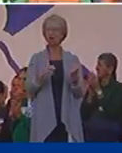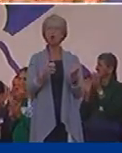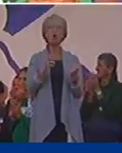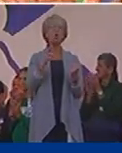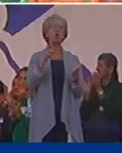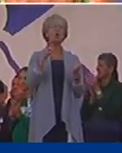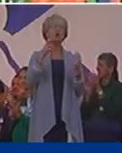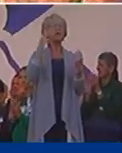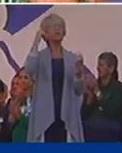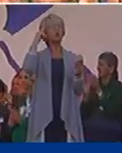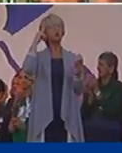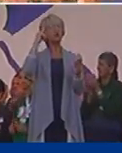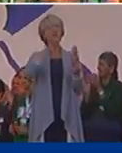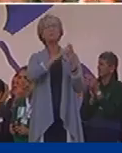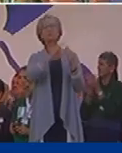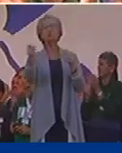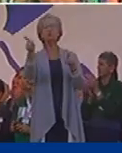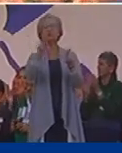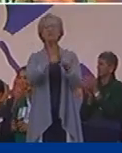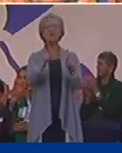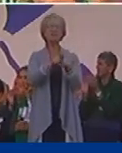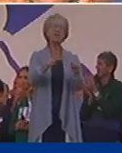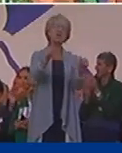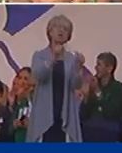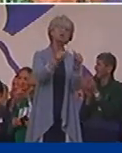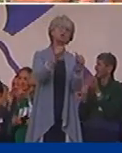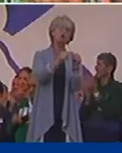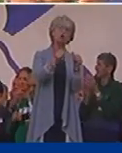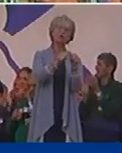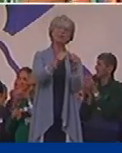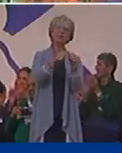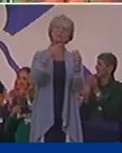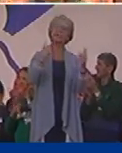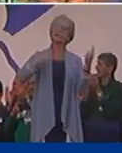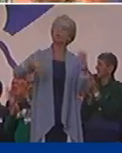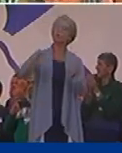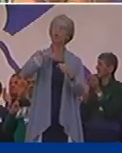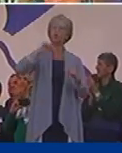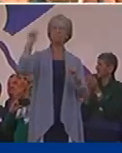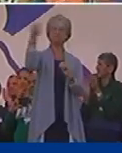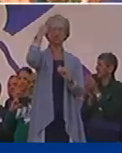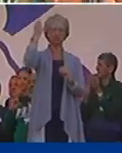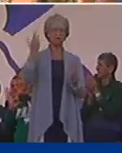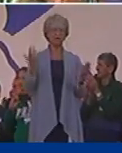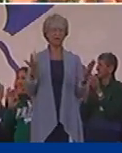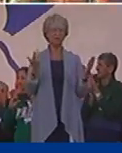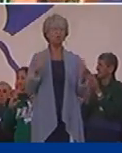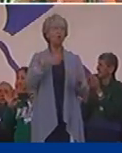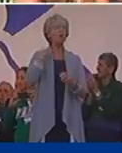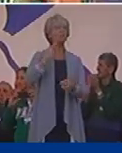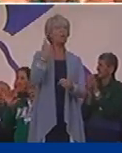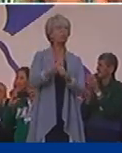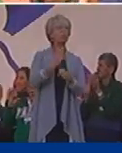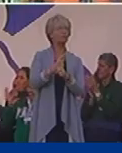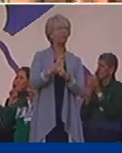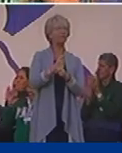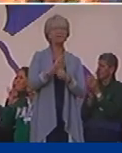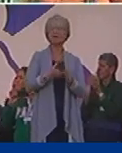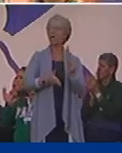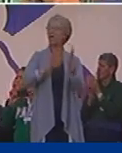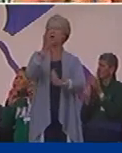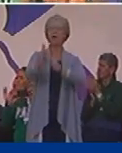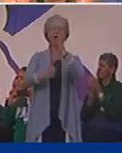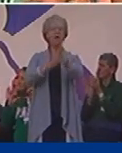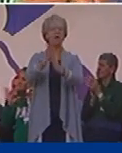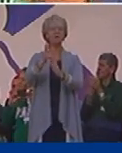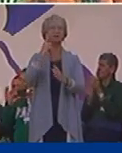Cola e ricordiamo tutti i fratelli e le sorelle per i quali vinceremo, per i quali abbiamo il dovere di andare fino in fondo e